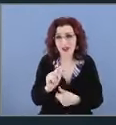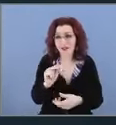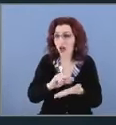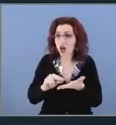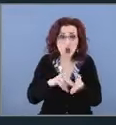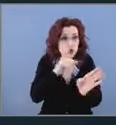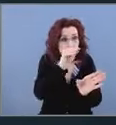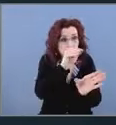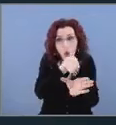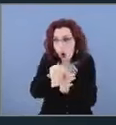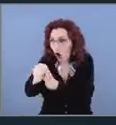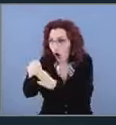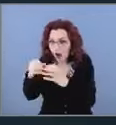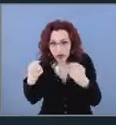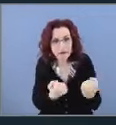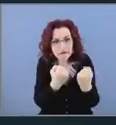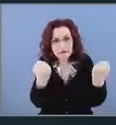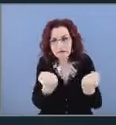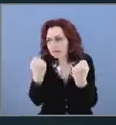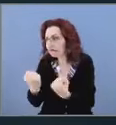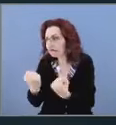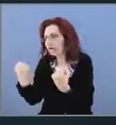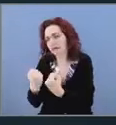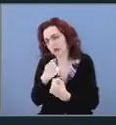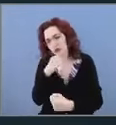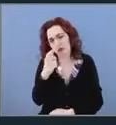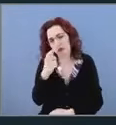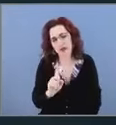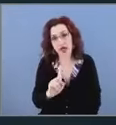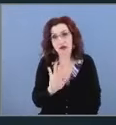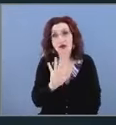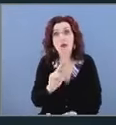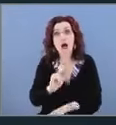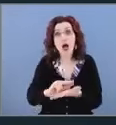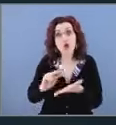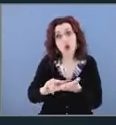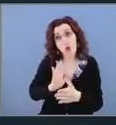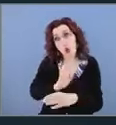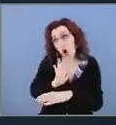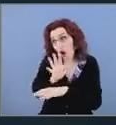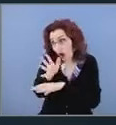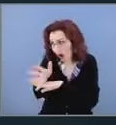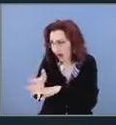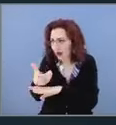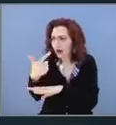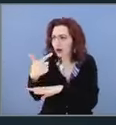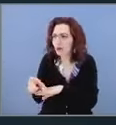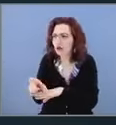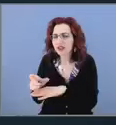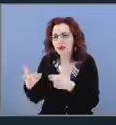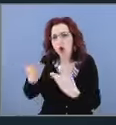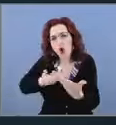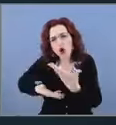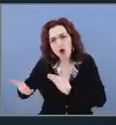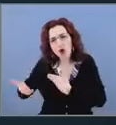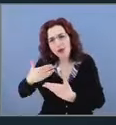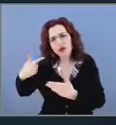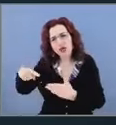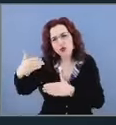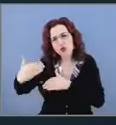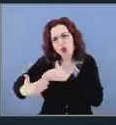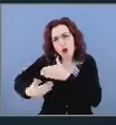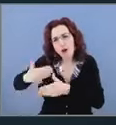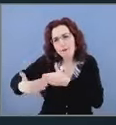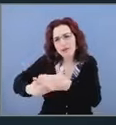andare in queste scuole per collaborare nei percorsi curriculari di questi ragazzi, quindi non proporre attività